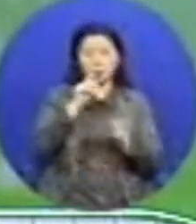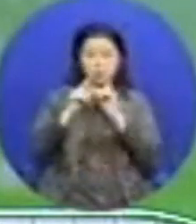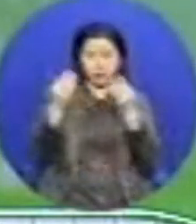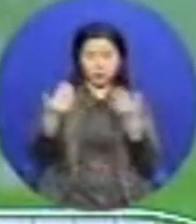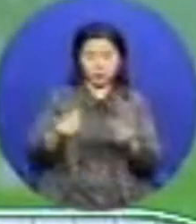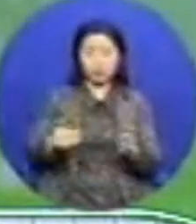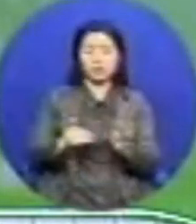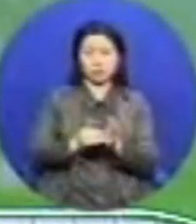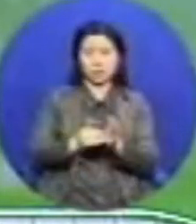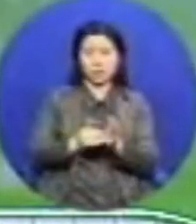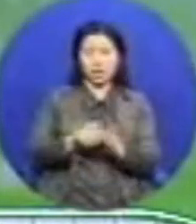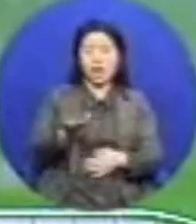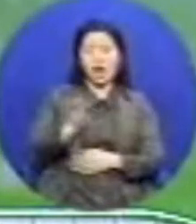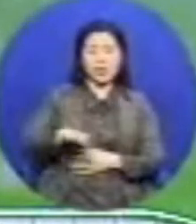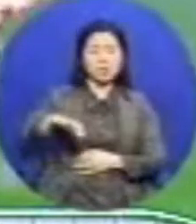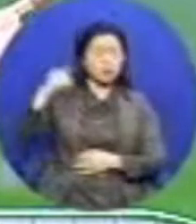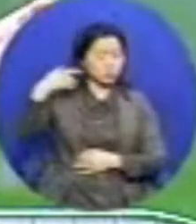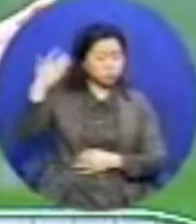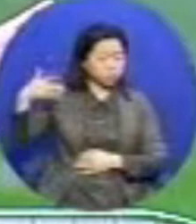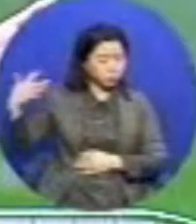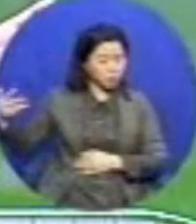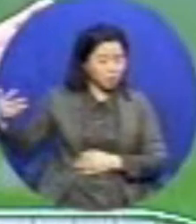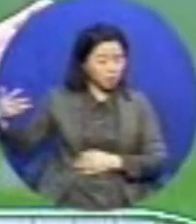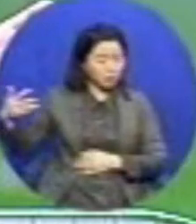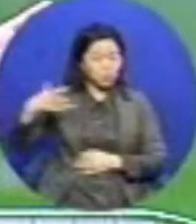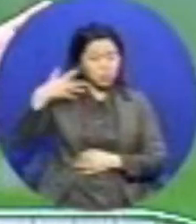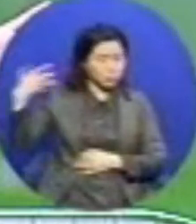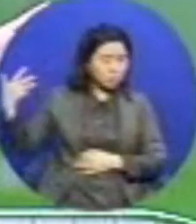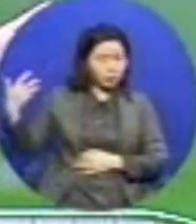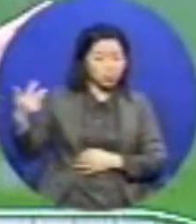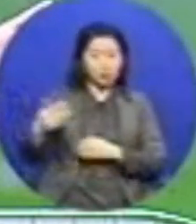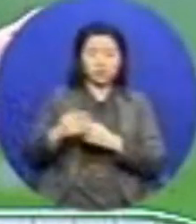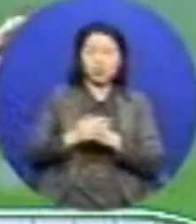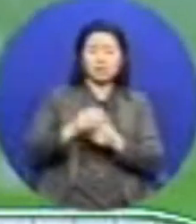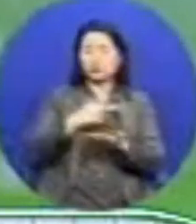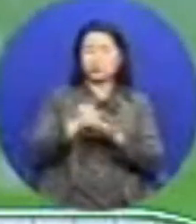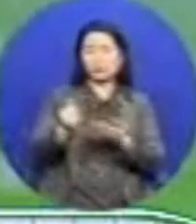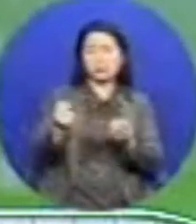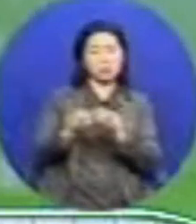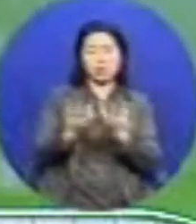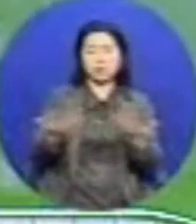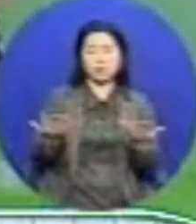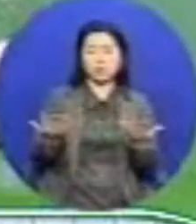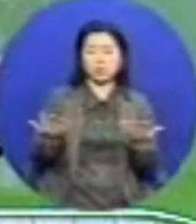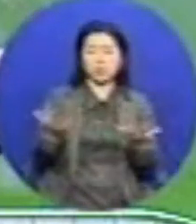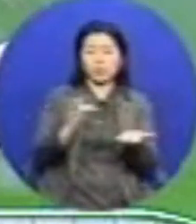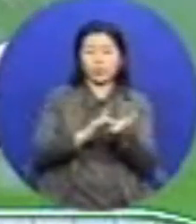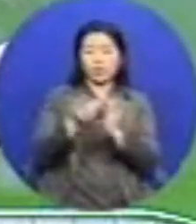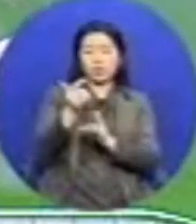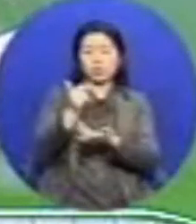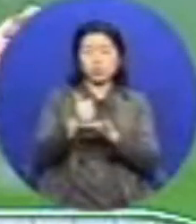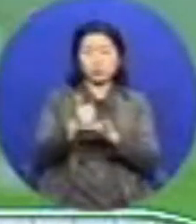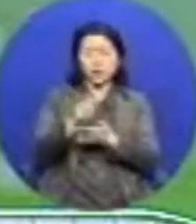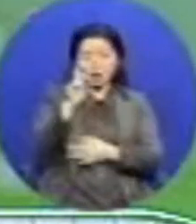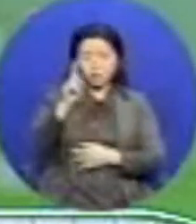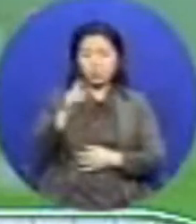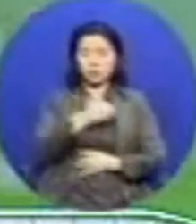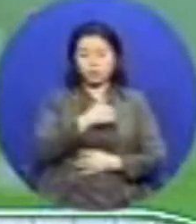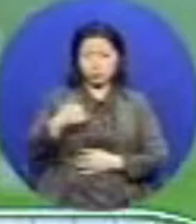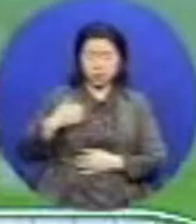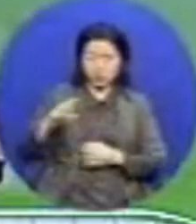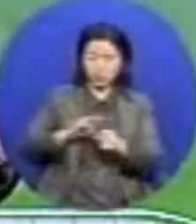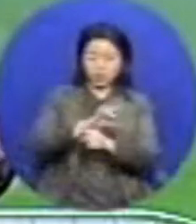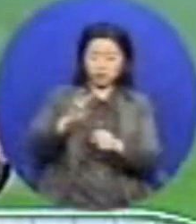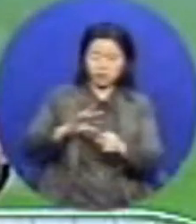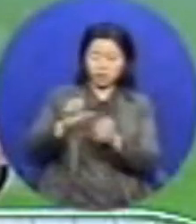그러나 건성으로 들으면 주님도 어떻게 못하세요 예수님 욱 한 번 님의 충분하다 24시간